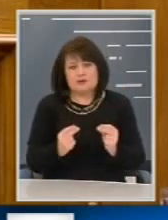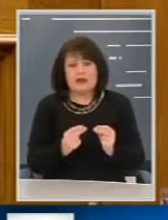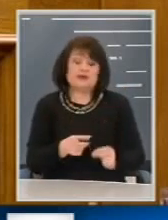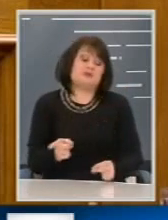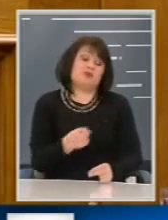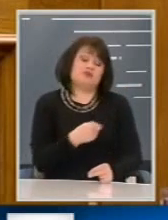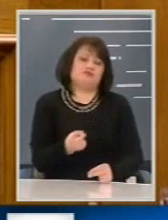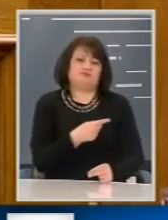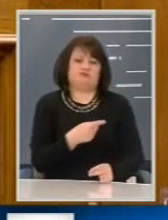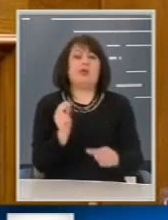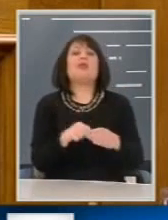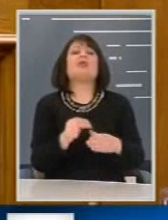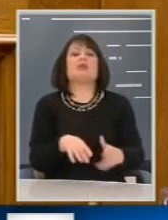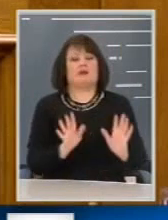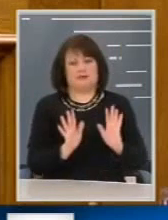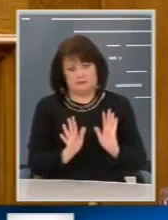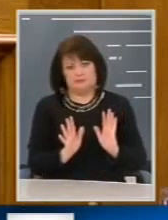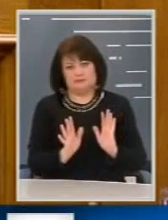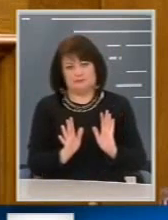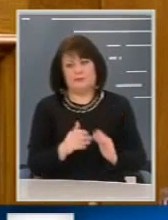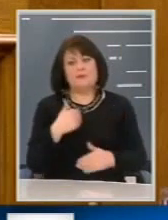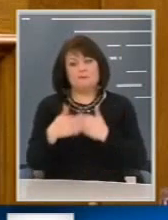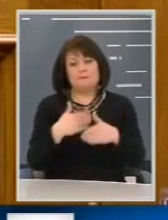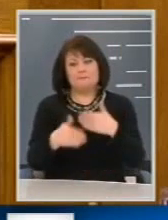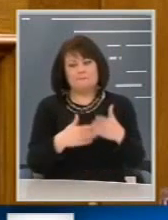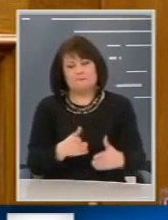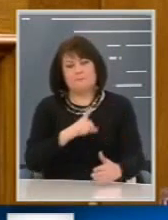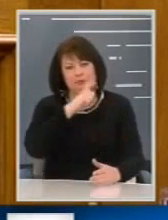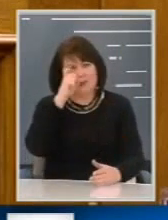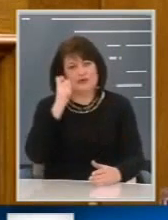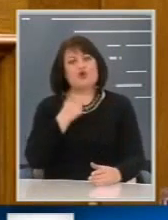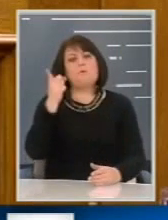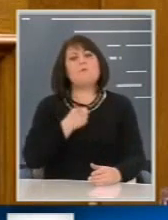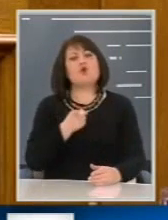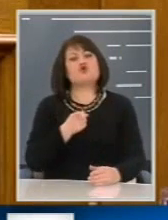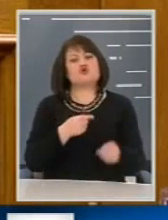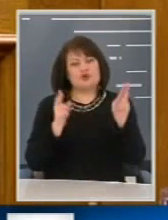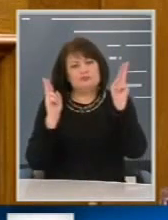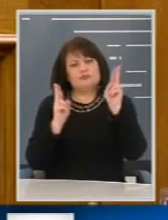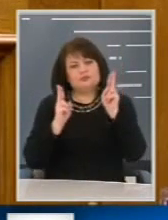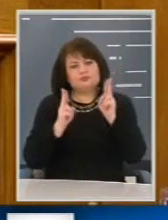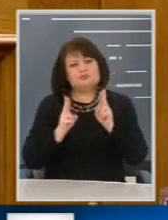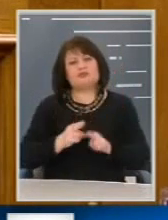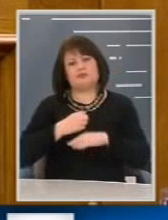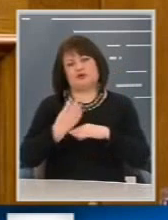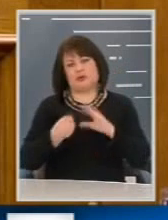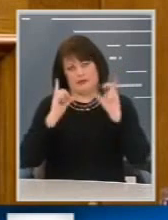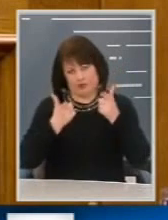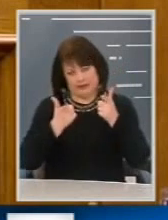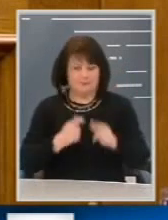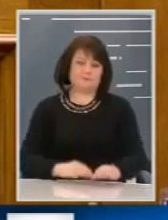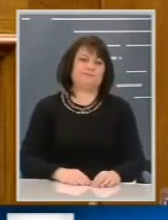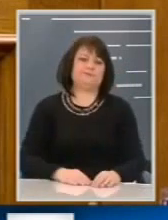στην αλληποληψία αρχικά και οδήγησε στη συνέχεια σε δραματική μείωση των άλλοτε κρατεών ποσοστών τους.